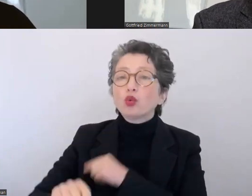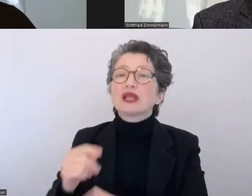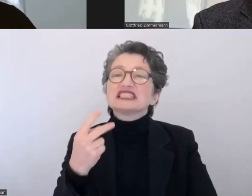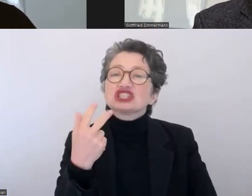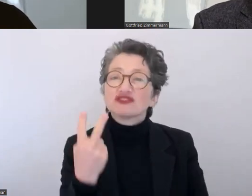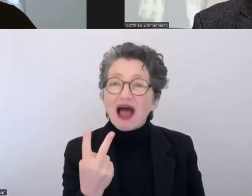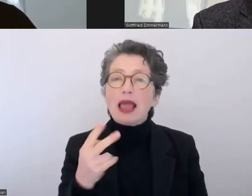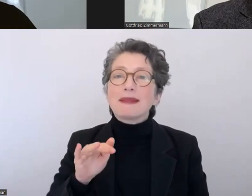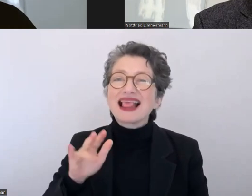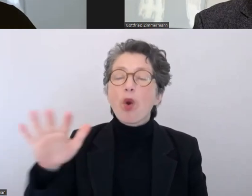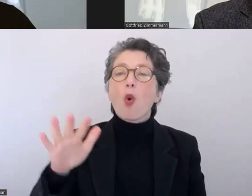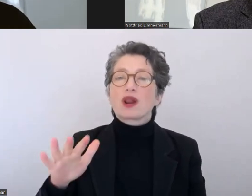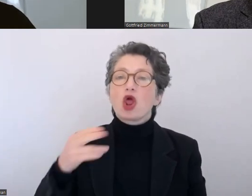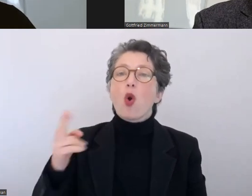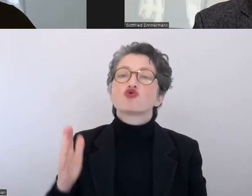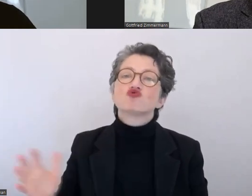2 Millionen Euro Umsatz im Jahr.